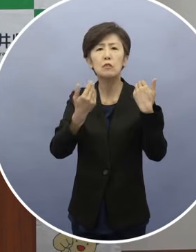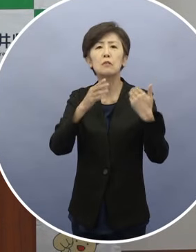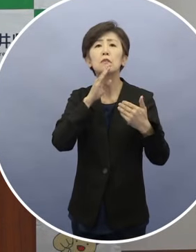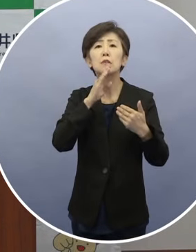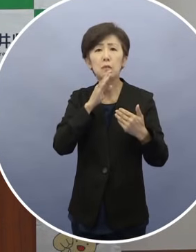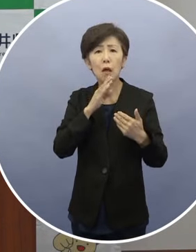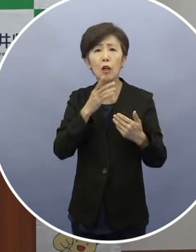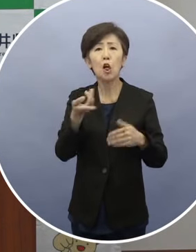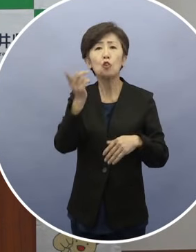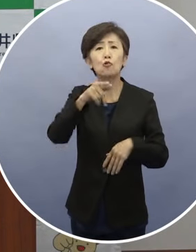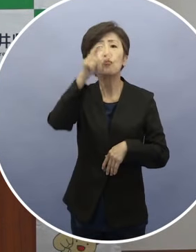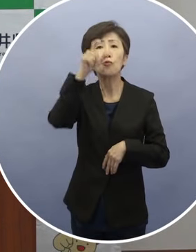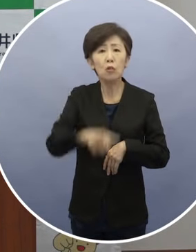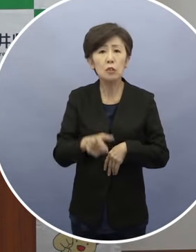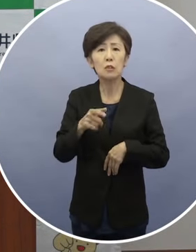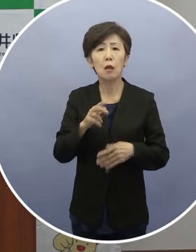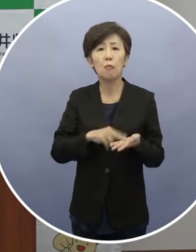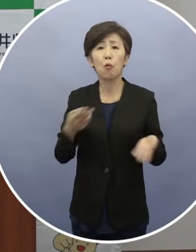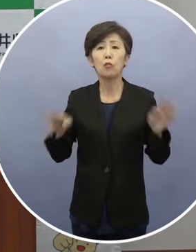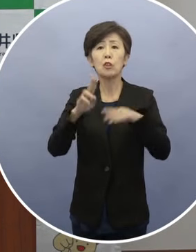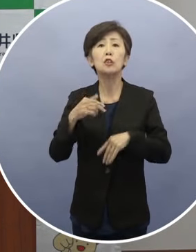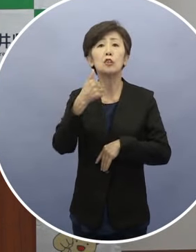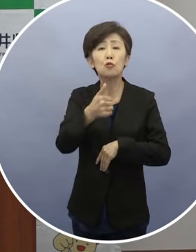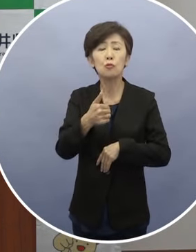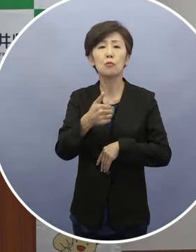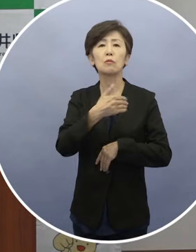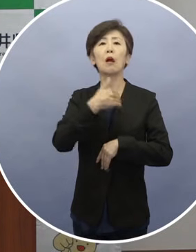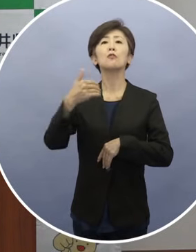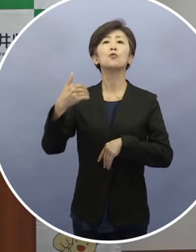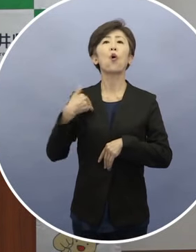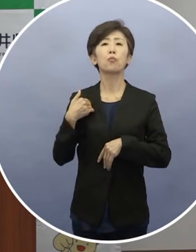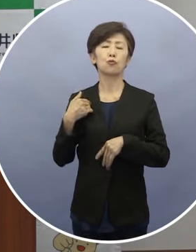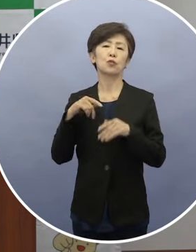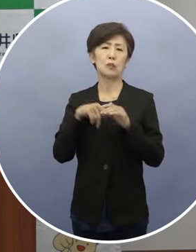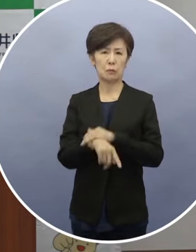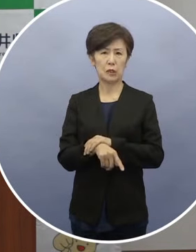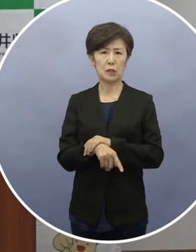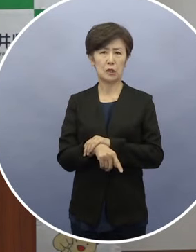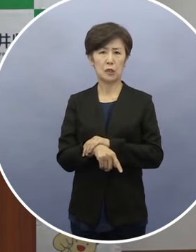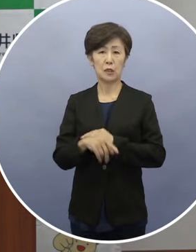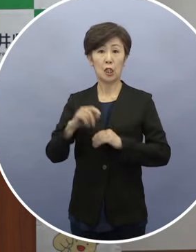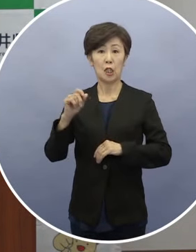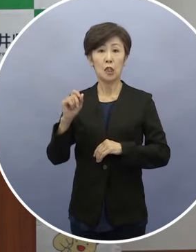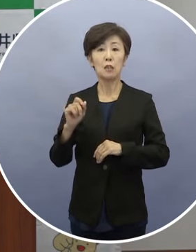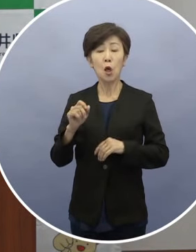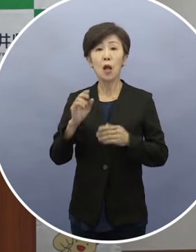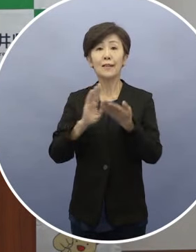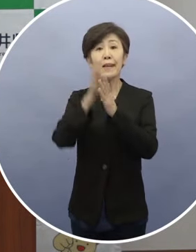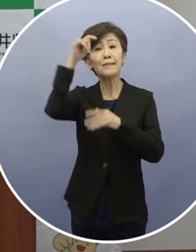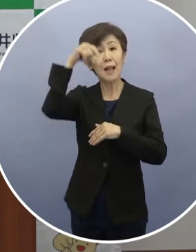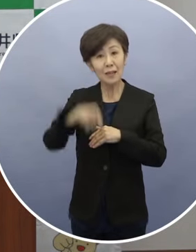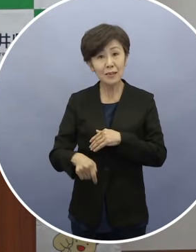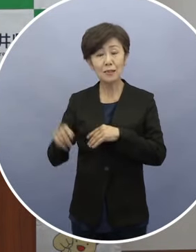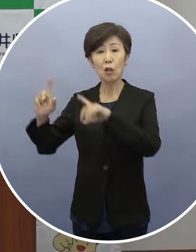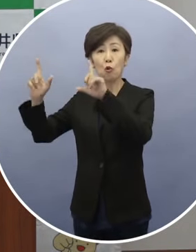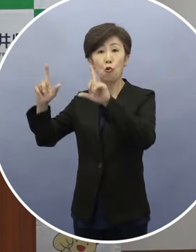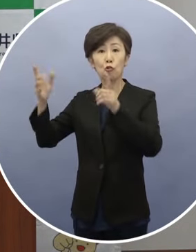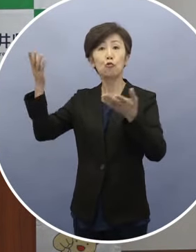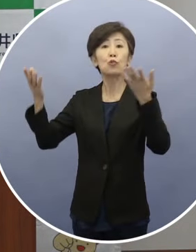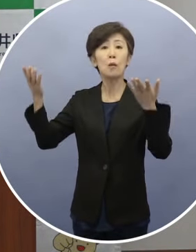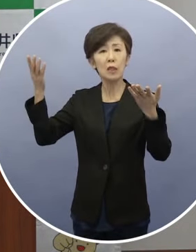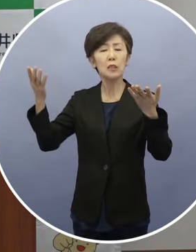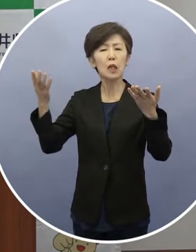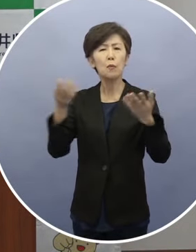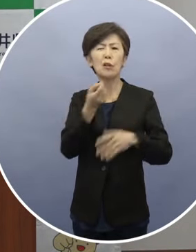に合ったというようなことが多いというふうに伺っております。まあ、救急も福井県内は都会ほどではありませんけれ